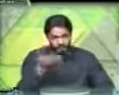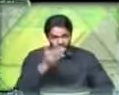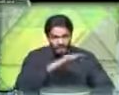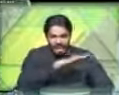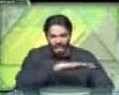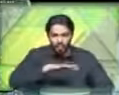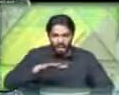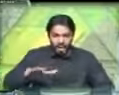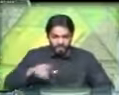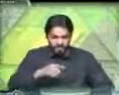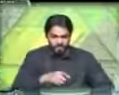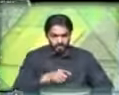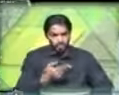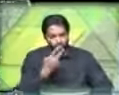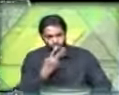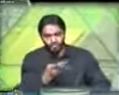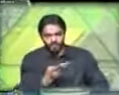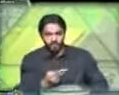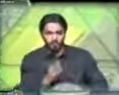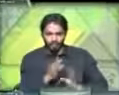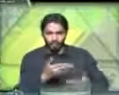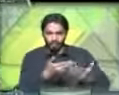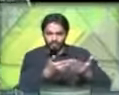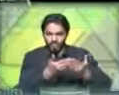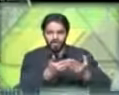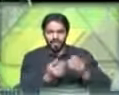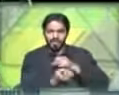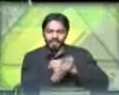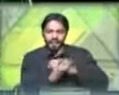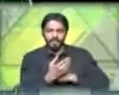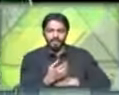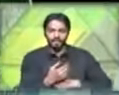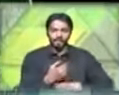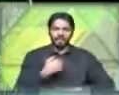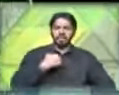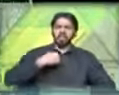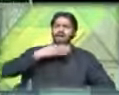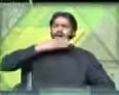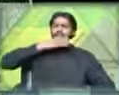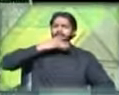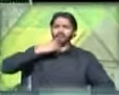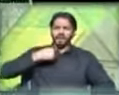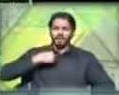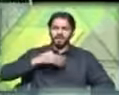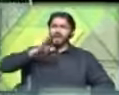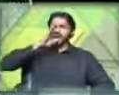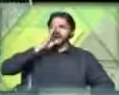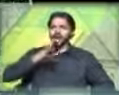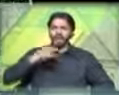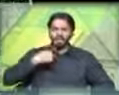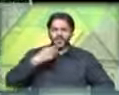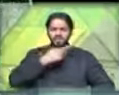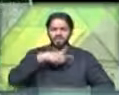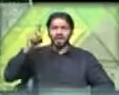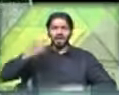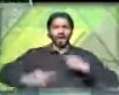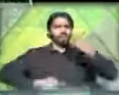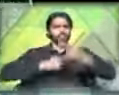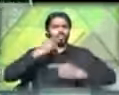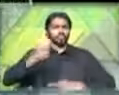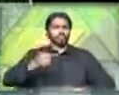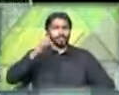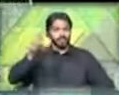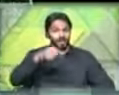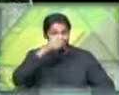الحق المطلق، لا تتصور أن معك الحق المطلق، بل قد يوفق الله ولدك